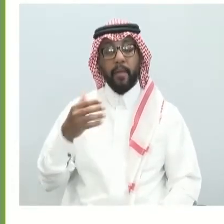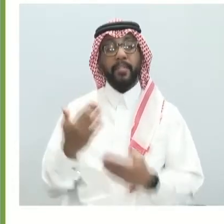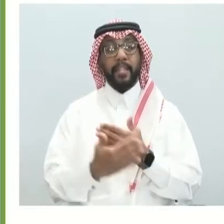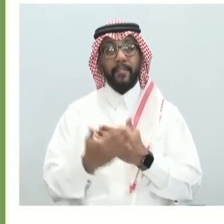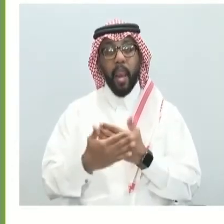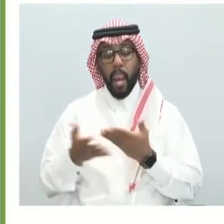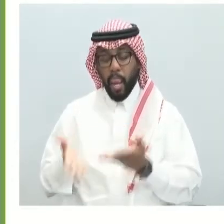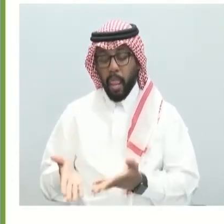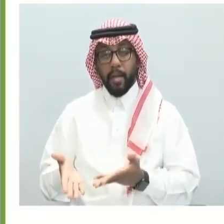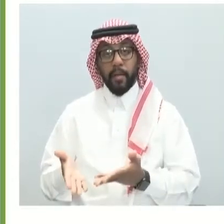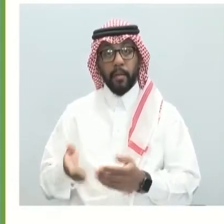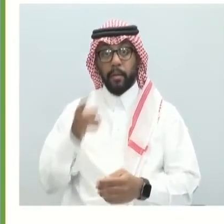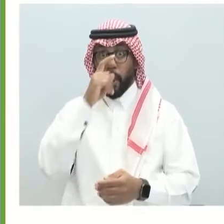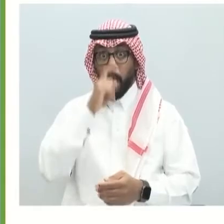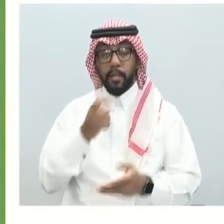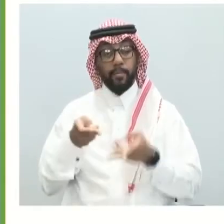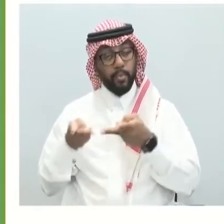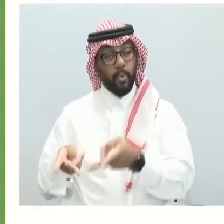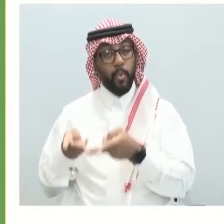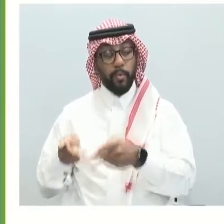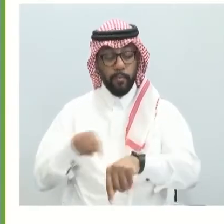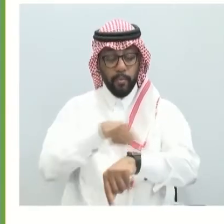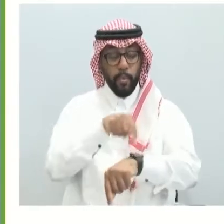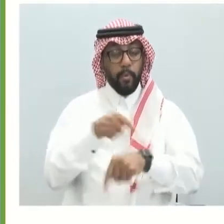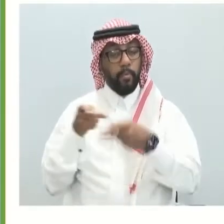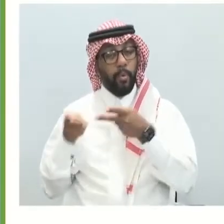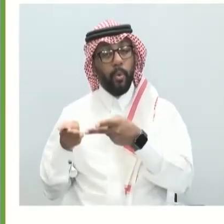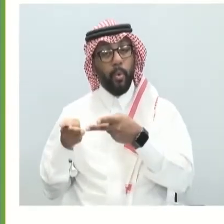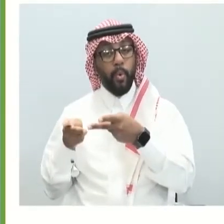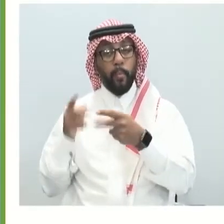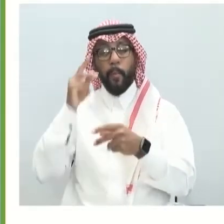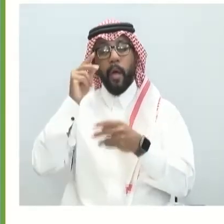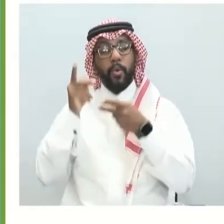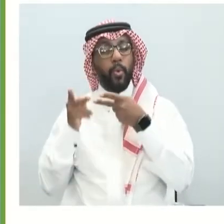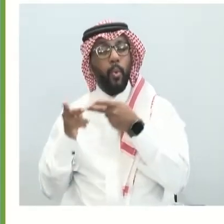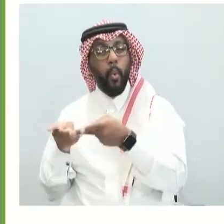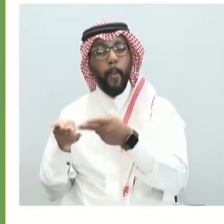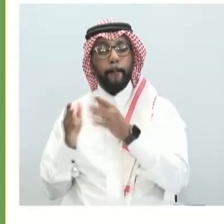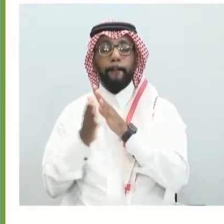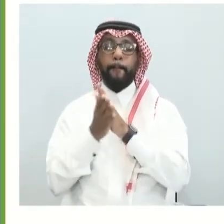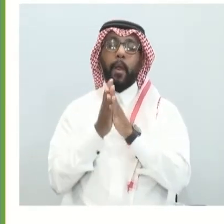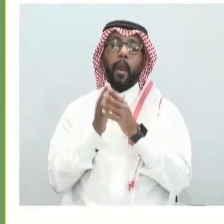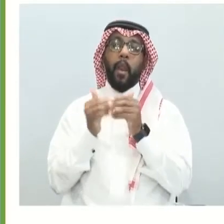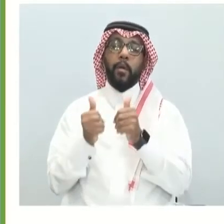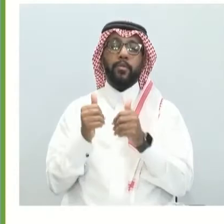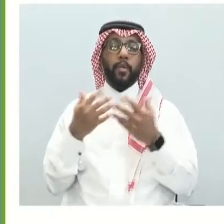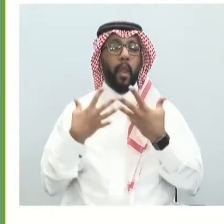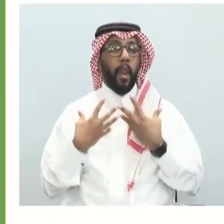يعاني نقصا من النوم يمكن ان يتارجح بين ان يكون غاضبا